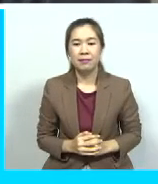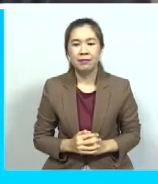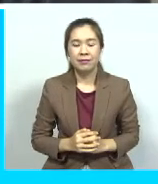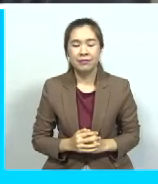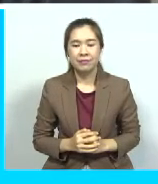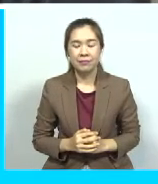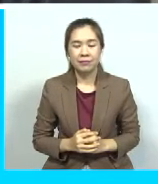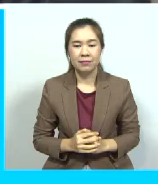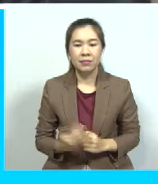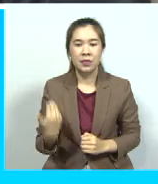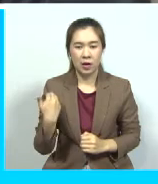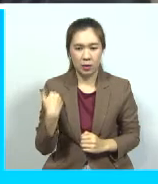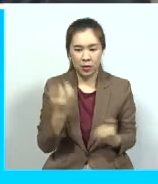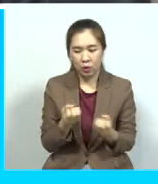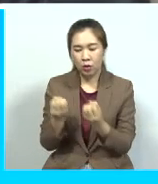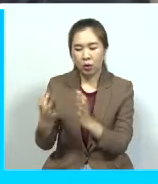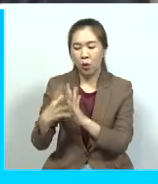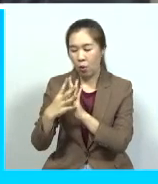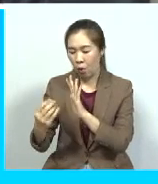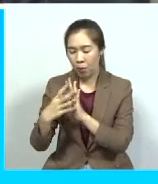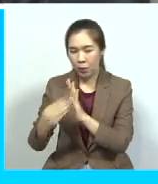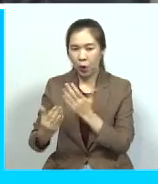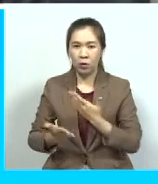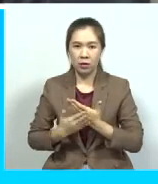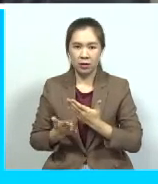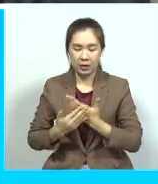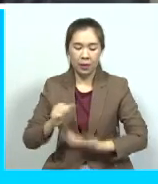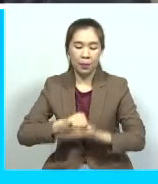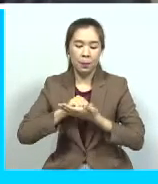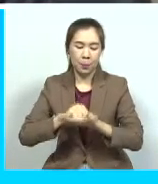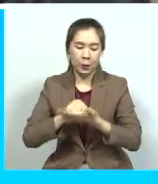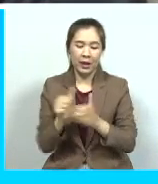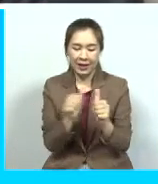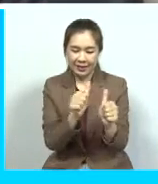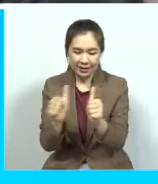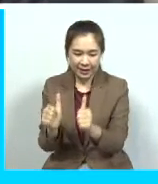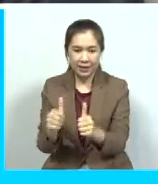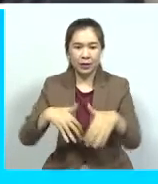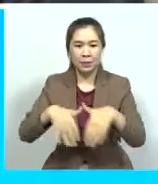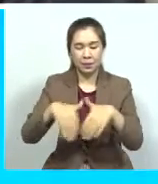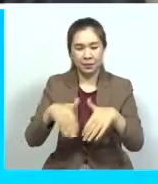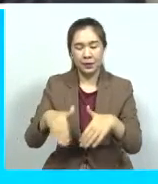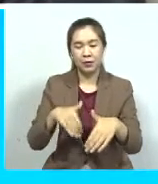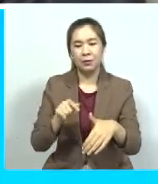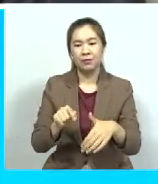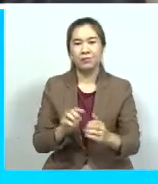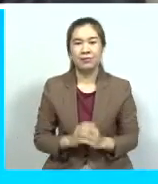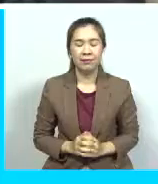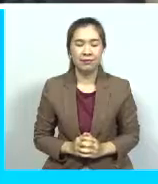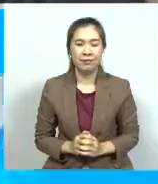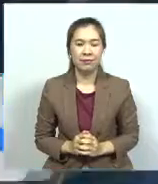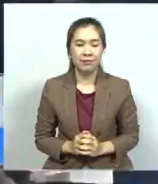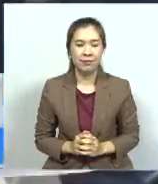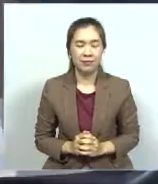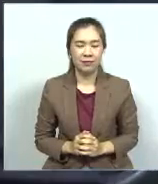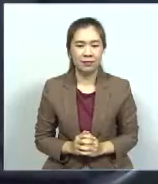อีกส่วนหนึ่งก็คือว่าเดี๋ยวจะต้องส่งขึ้นไปอบรมเรื่องการสร้างจิตสำนึกการให้บริการที่ดีให้กับประชาชนนะครับ